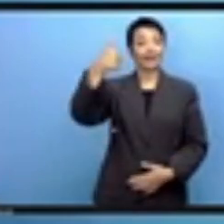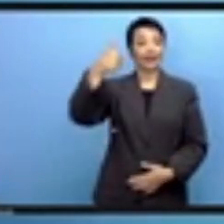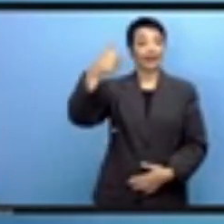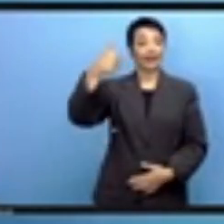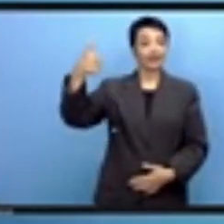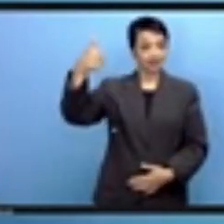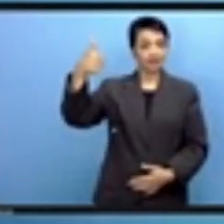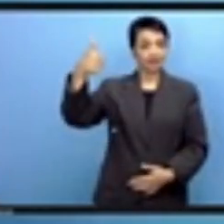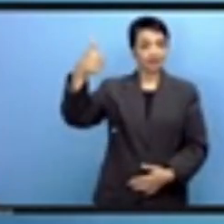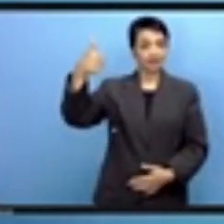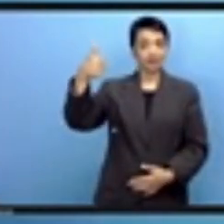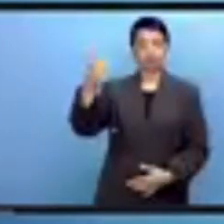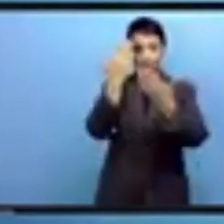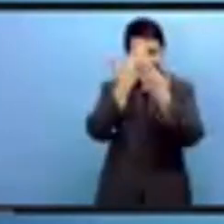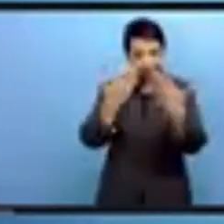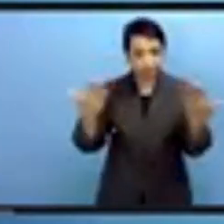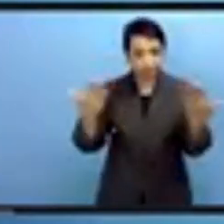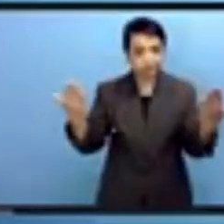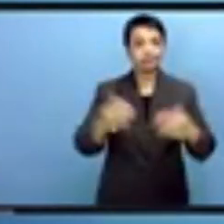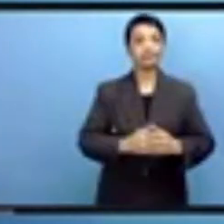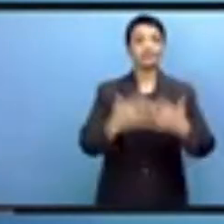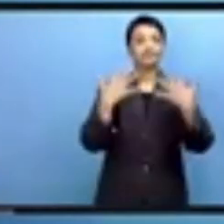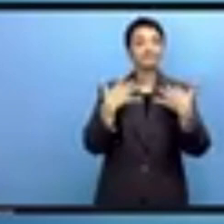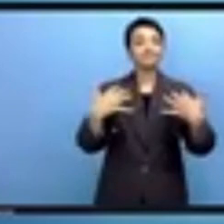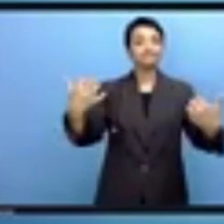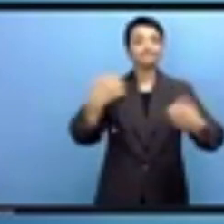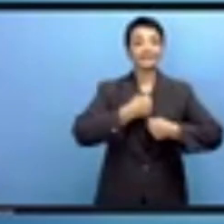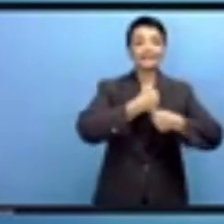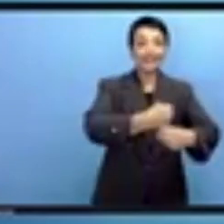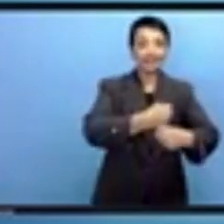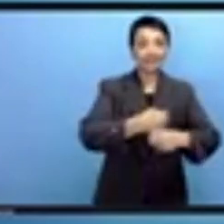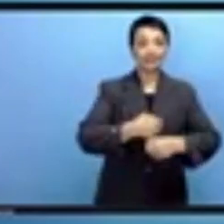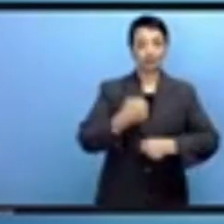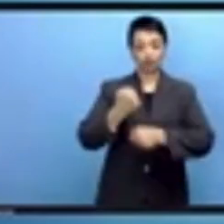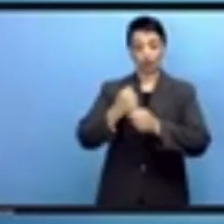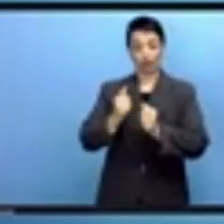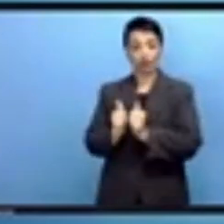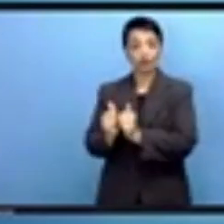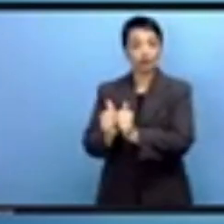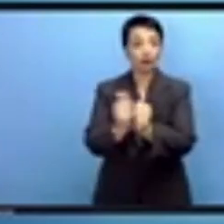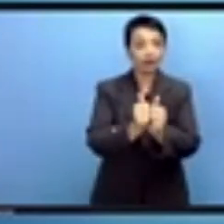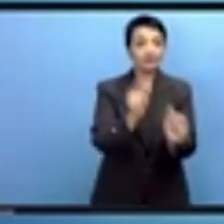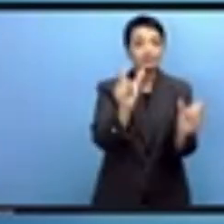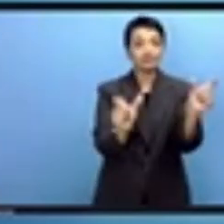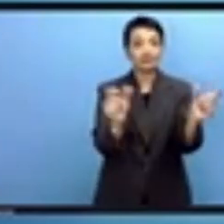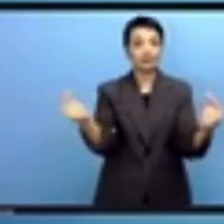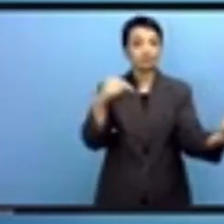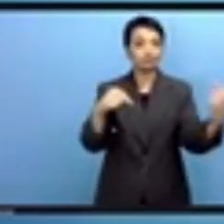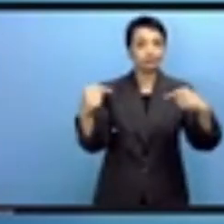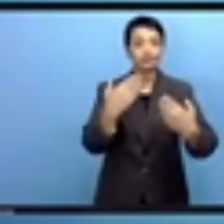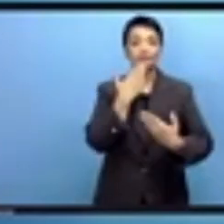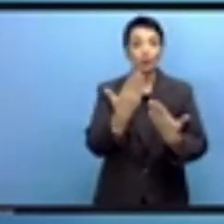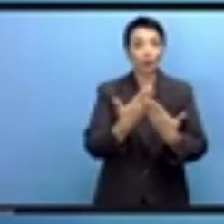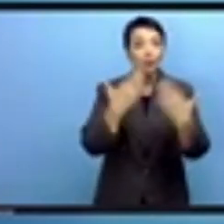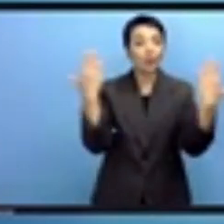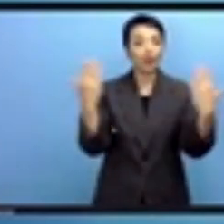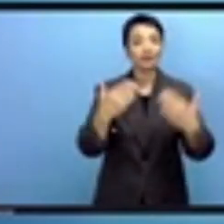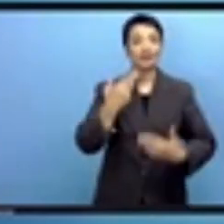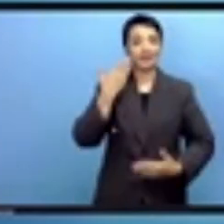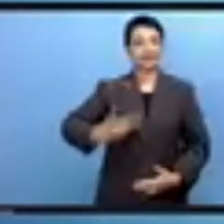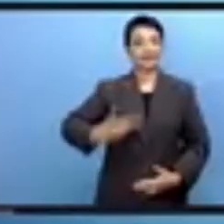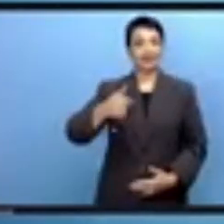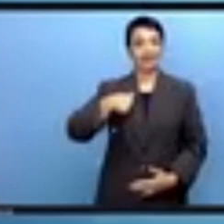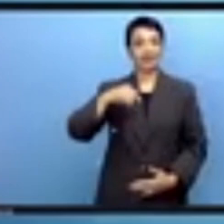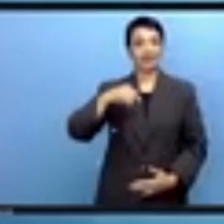各位尊敬的阁下，各位尊敬的来宾，各位同事，各位与会者，大家早上好，我